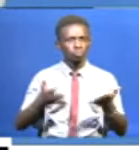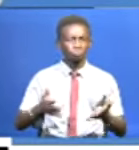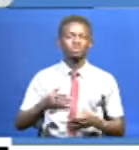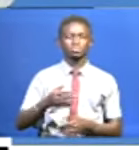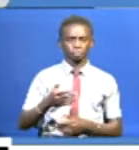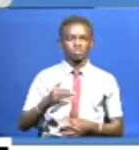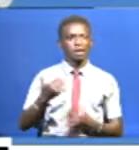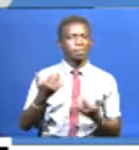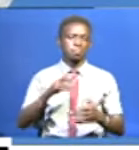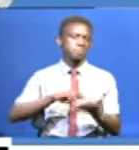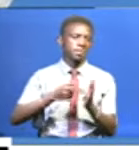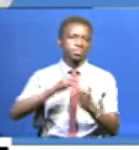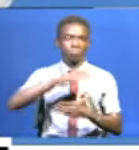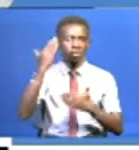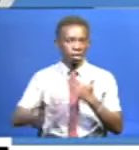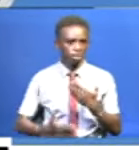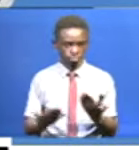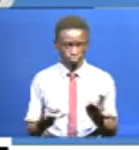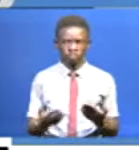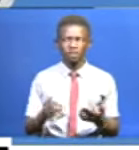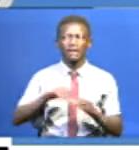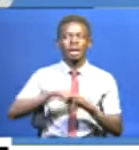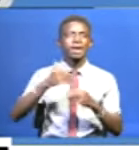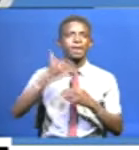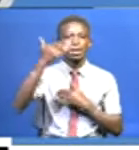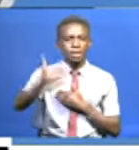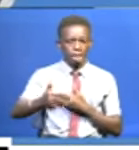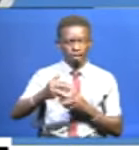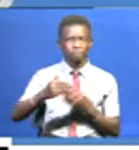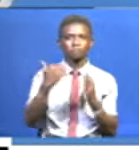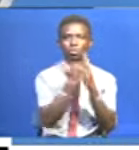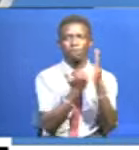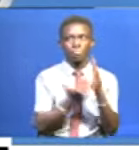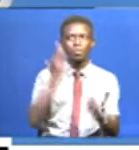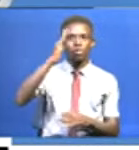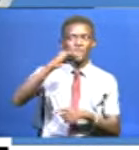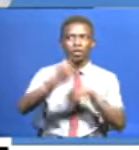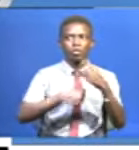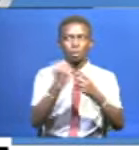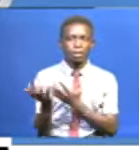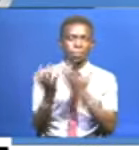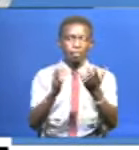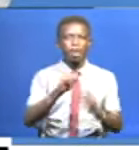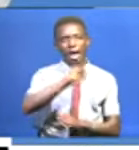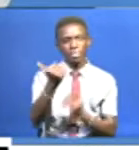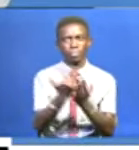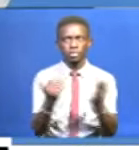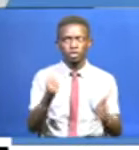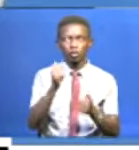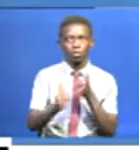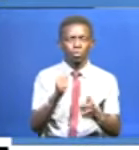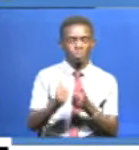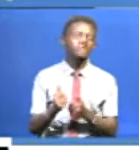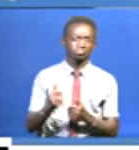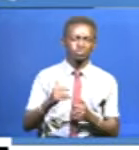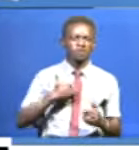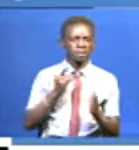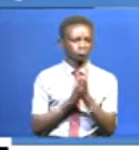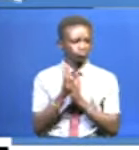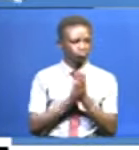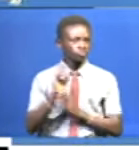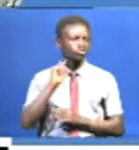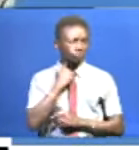hapa. Katika kipindi kijacho nitaendelea kukuletea mambo mengine yanayovutia kuhusu